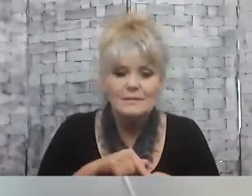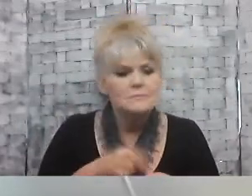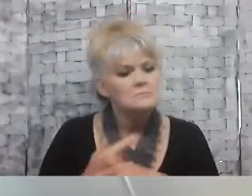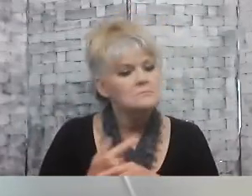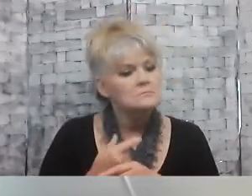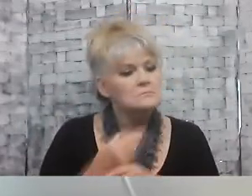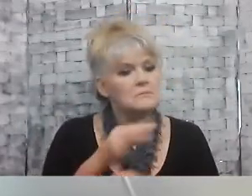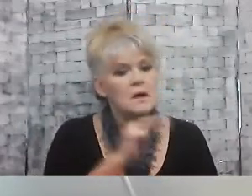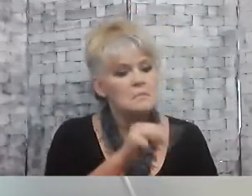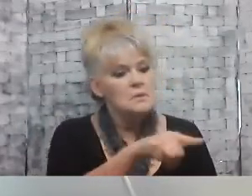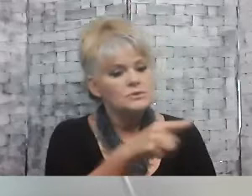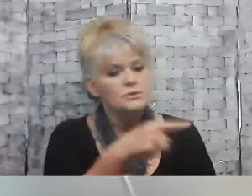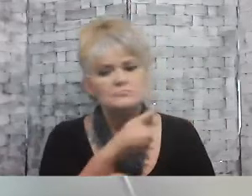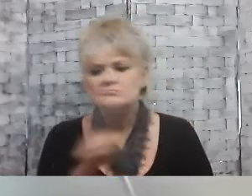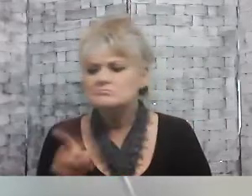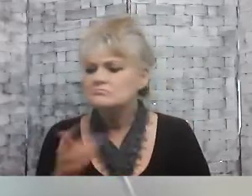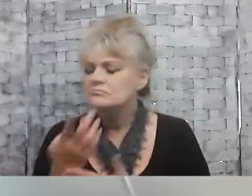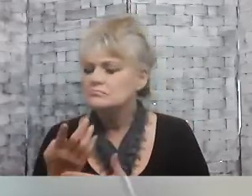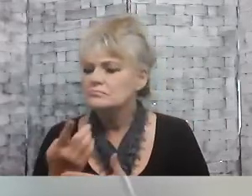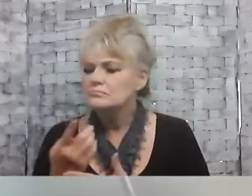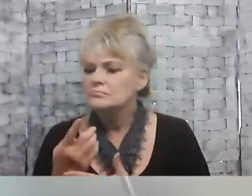tyd? Ja.